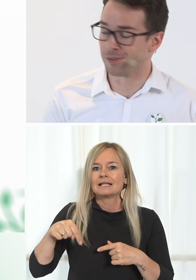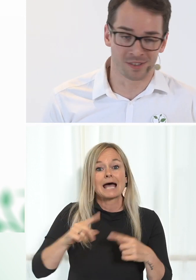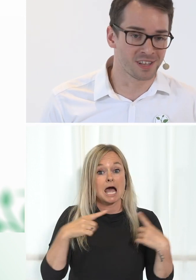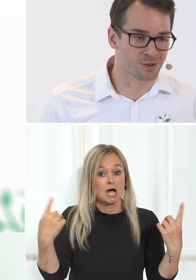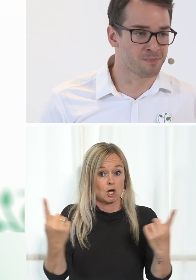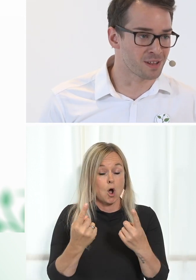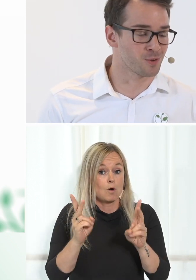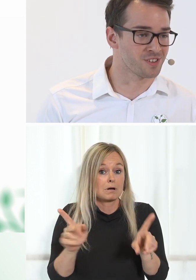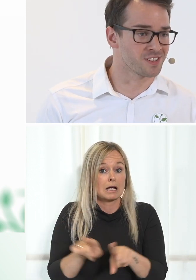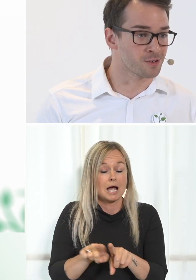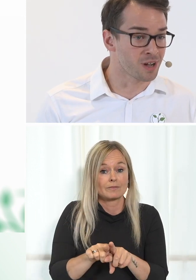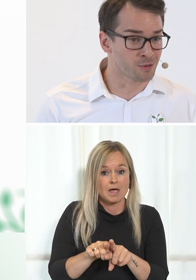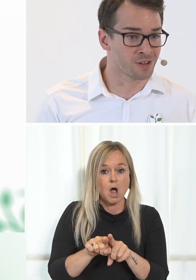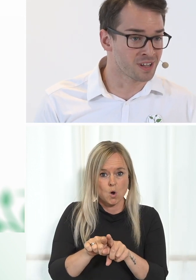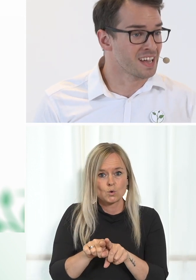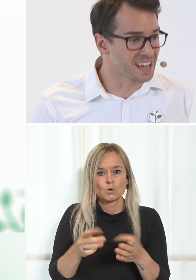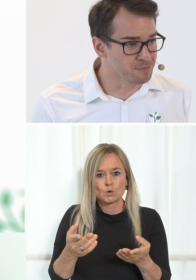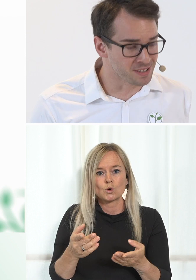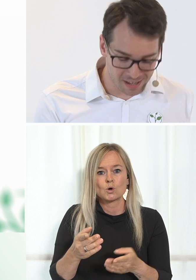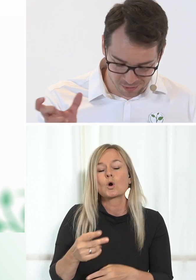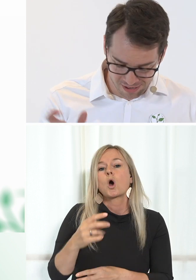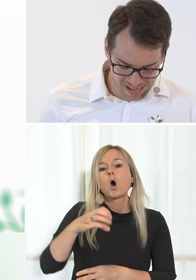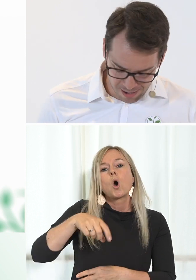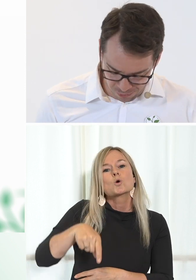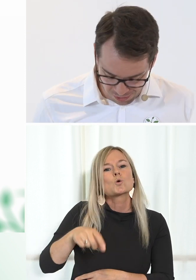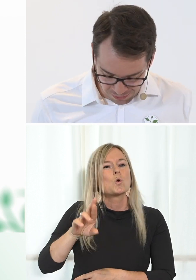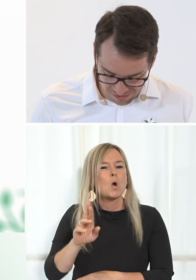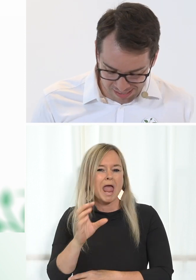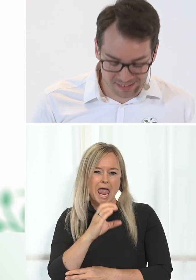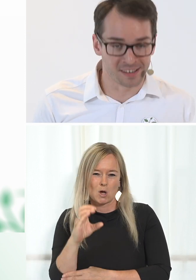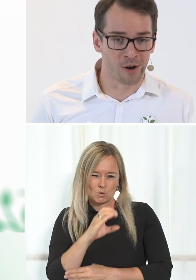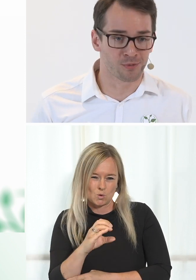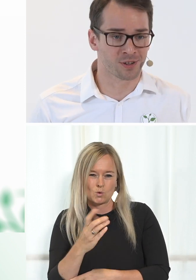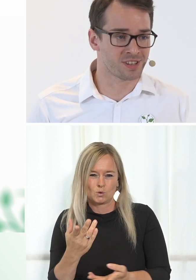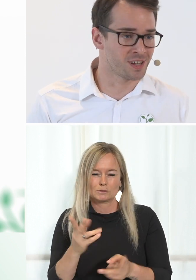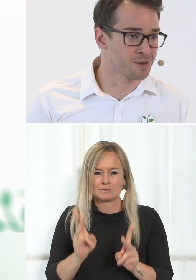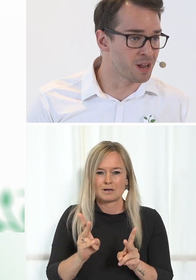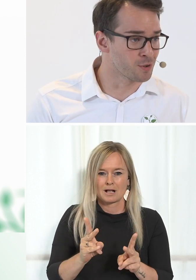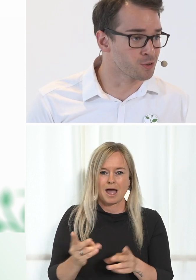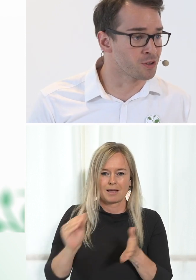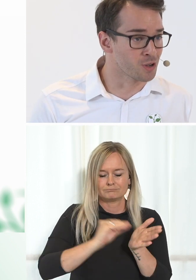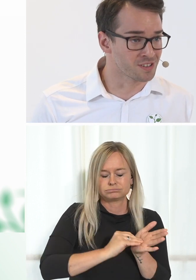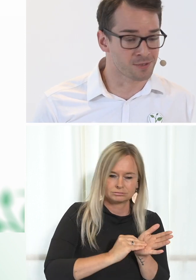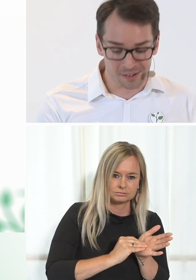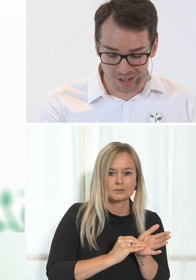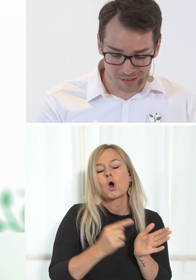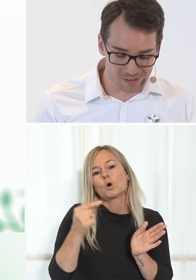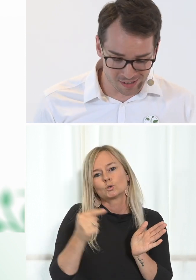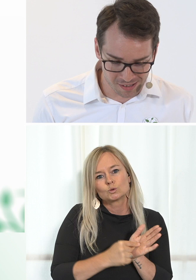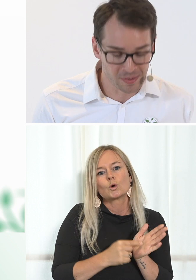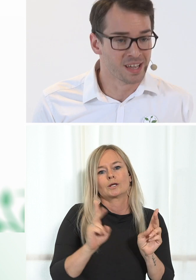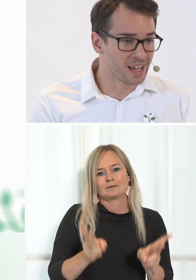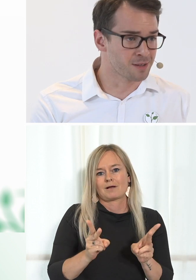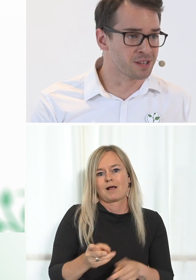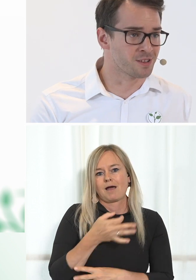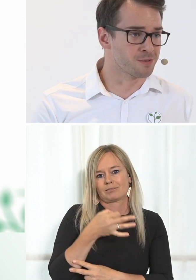gehen Sie dann auf die Slido-Plattform. Sie sehen den QR-Code auch eingeblendet. Einfach abfotografieren. Sie landen dann auf der Plattform und können dort Ihre Fragen stellen. Ich werde sie